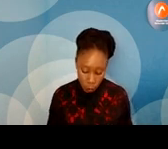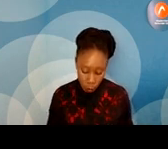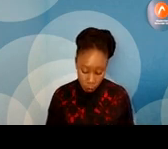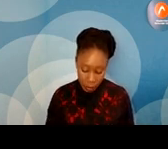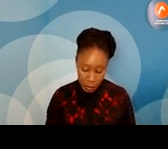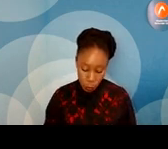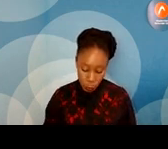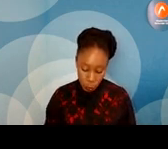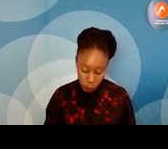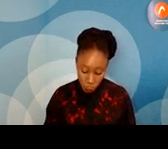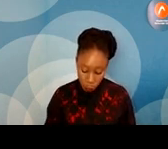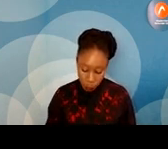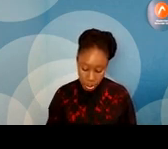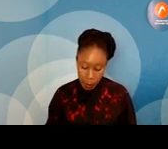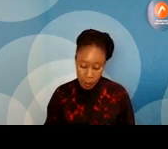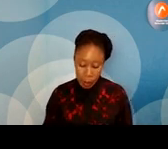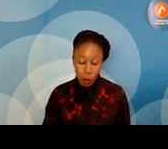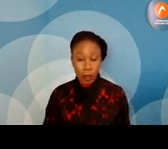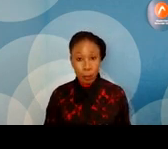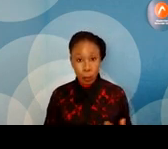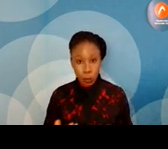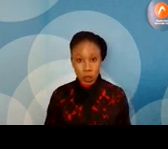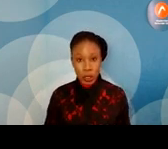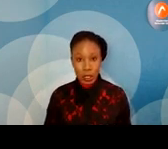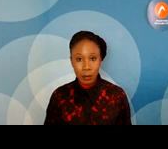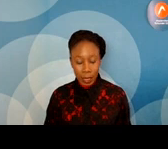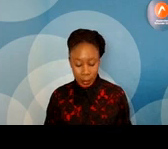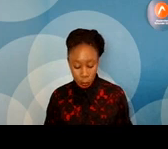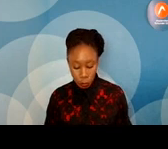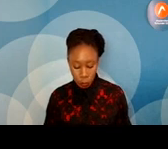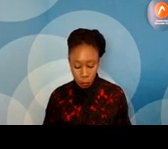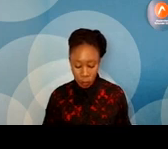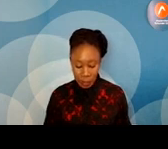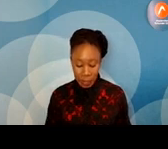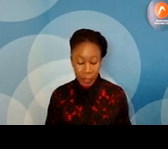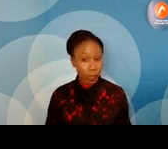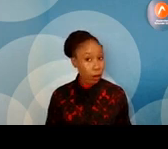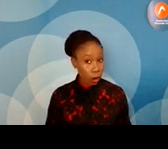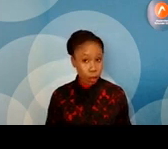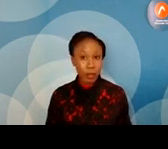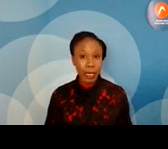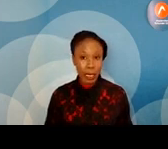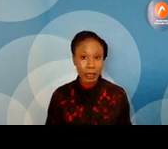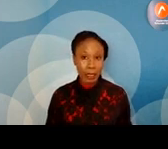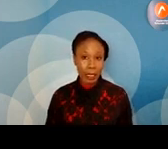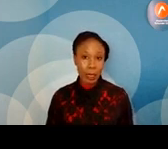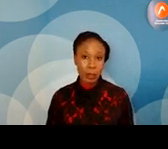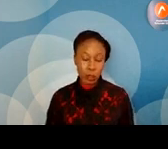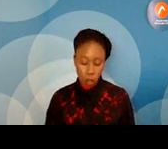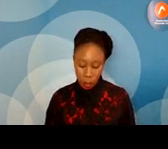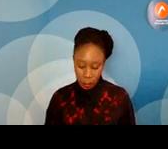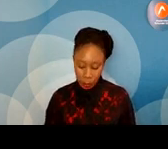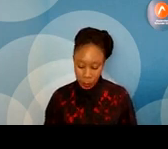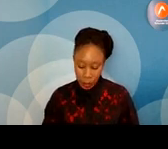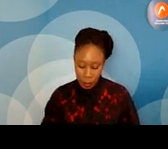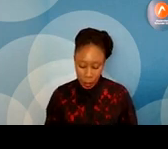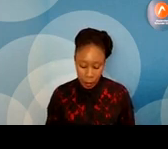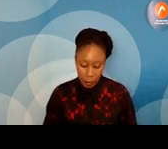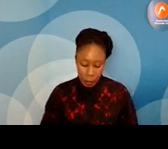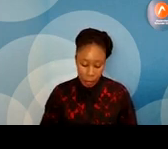på organisationsnivå. Och en positiv attityd och värdering av äldre